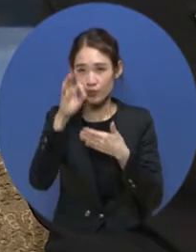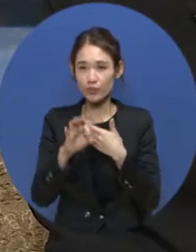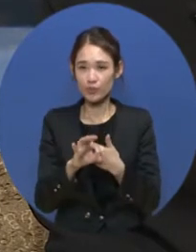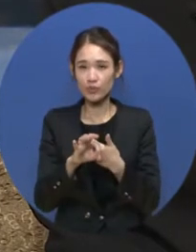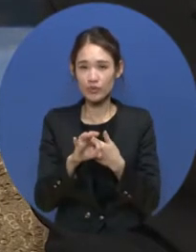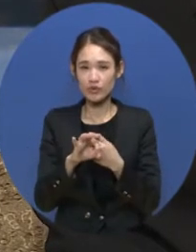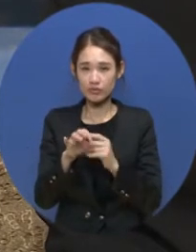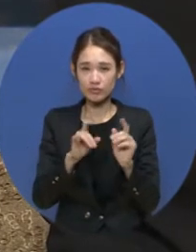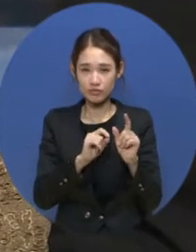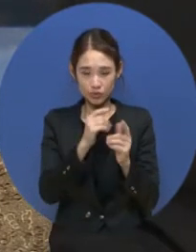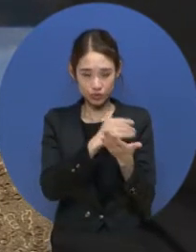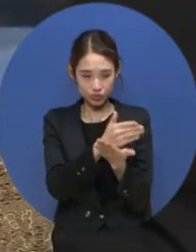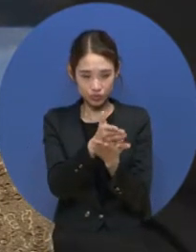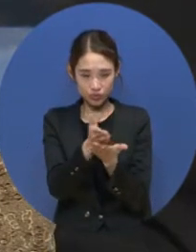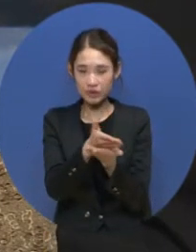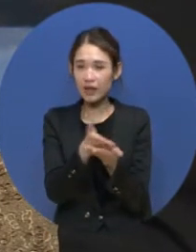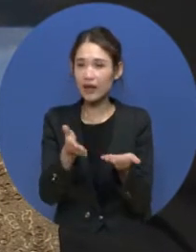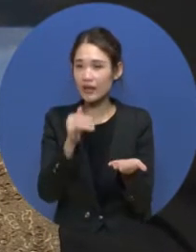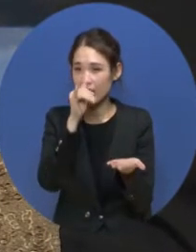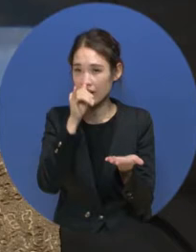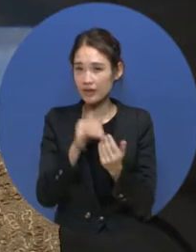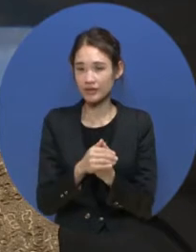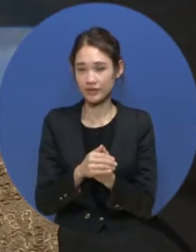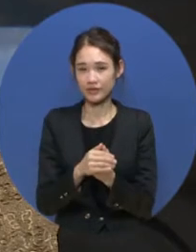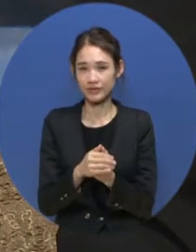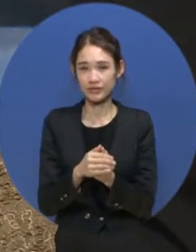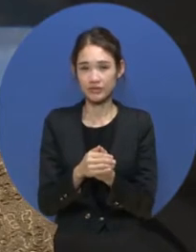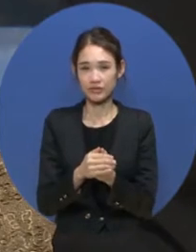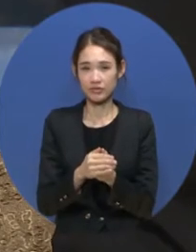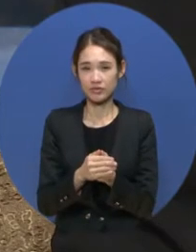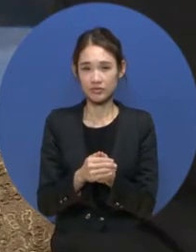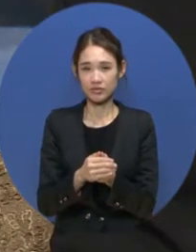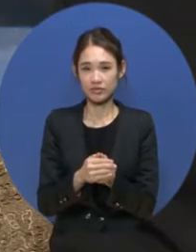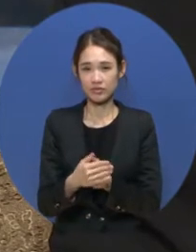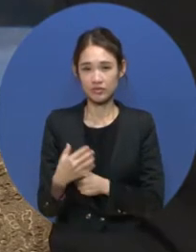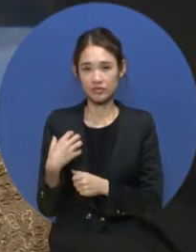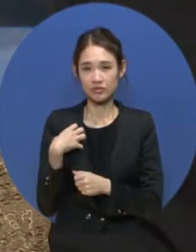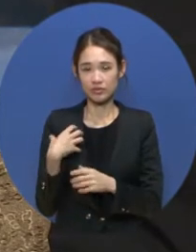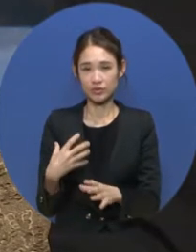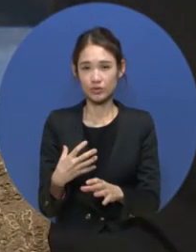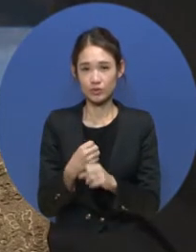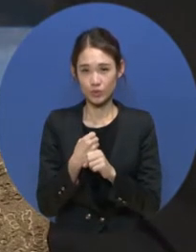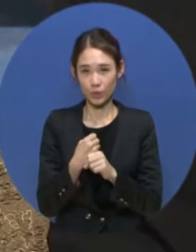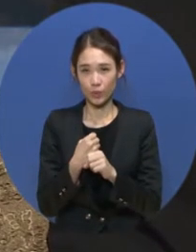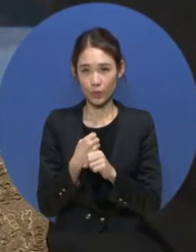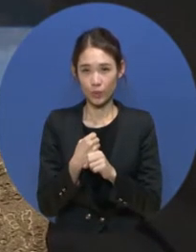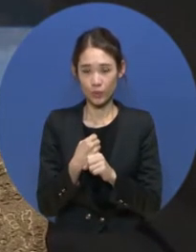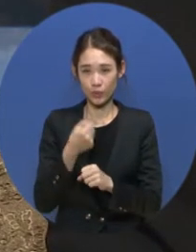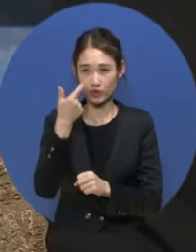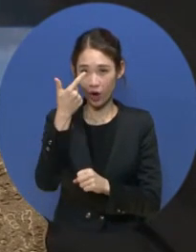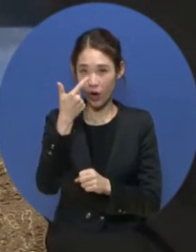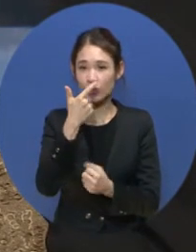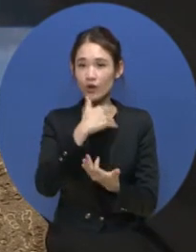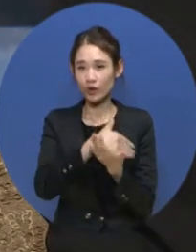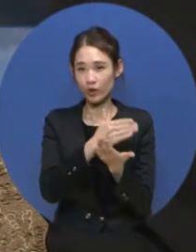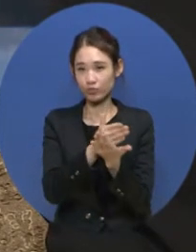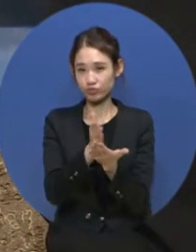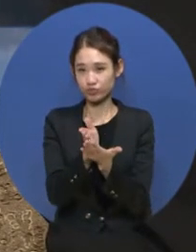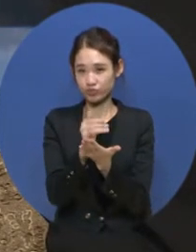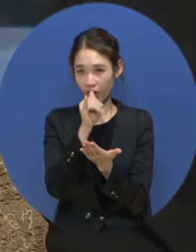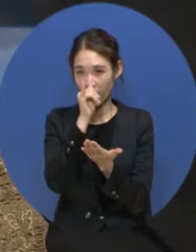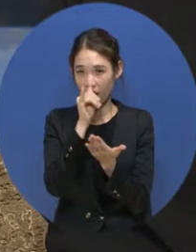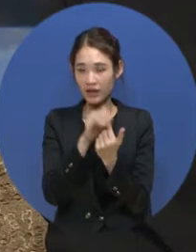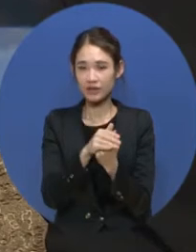어린이집들이 유형이 구분이 되고 있는데요. 네. 저희가 그 6개 분과가 있습니다. 근데